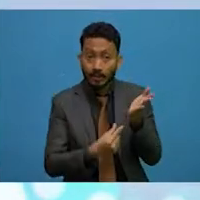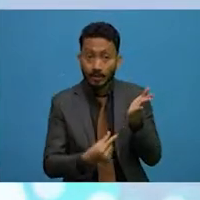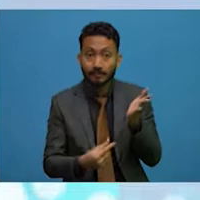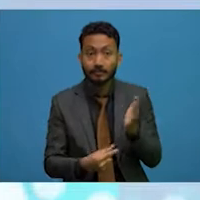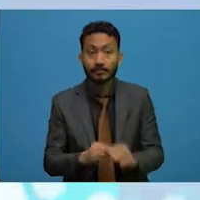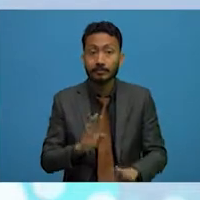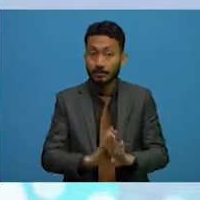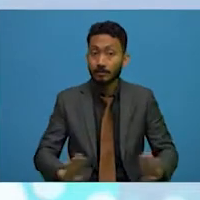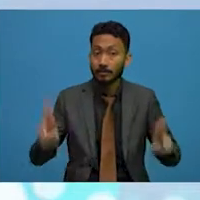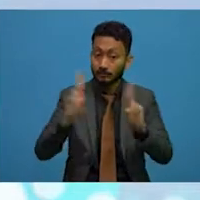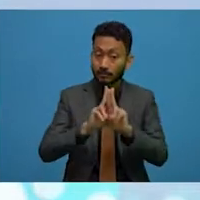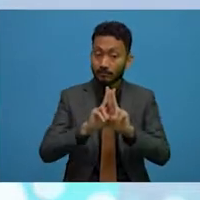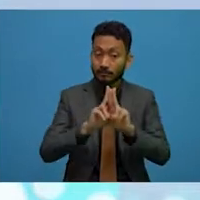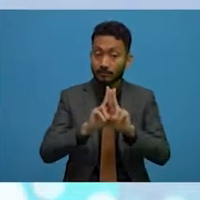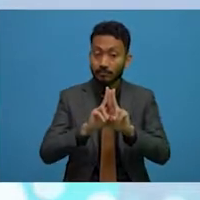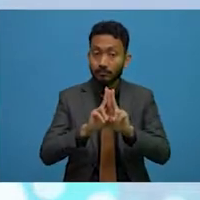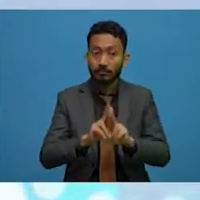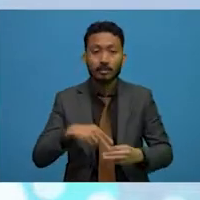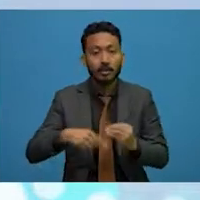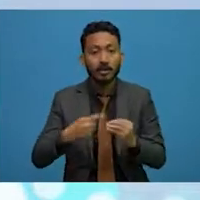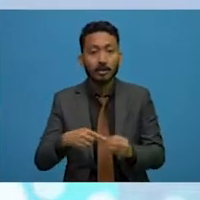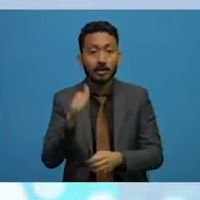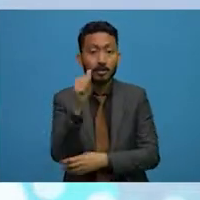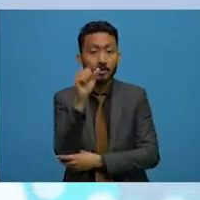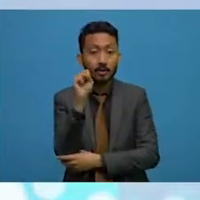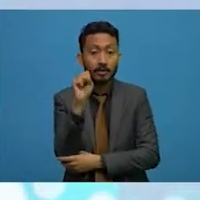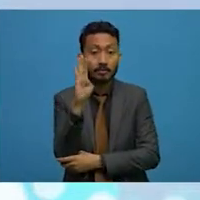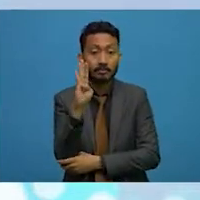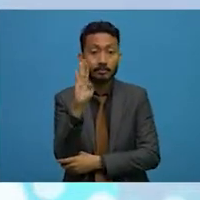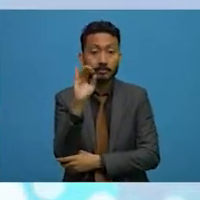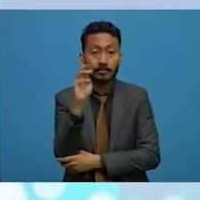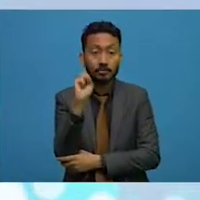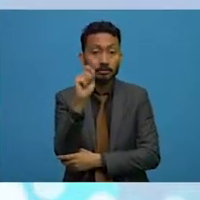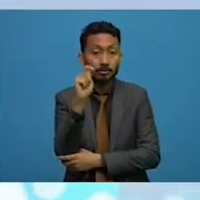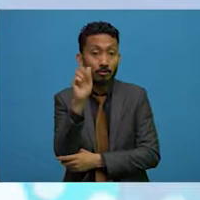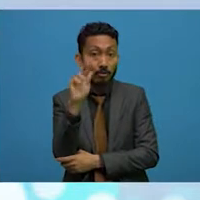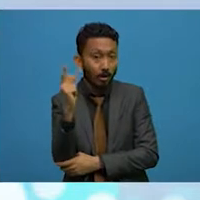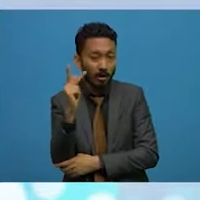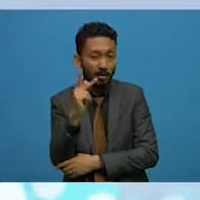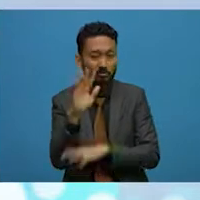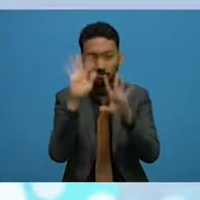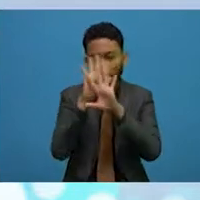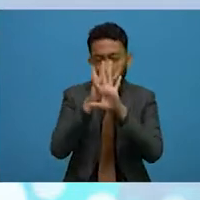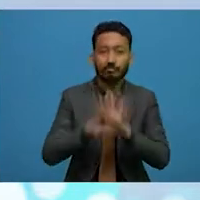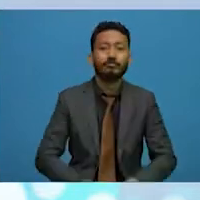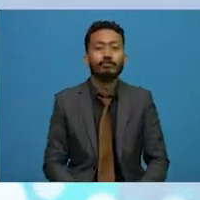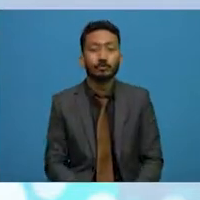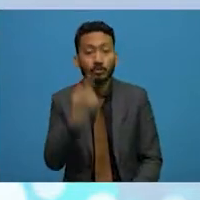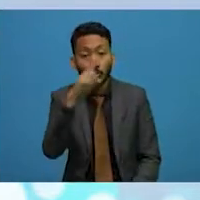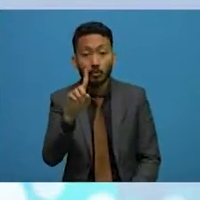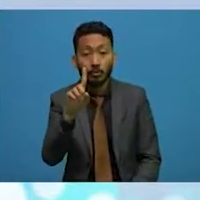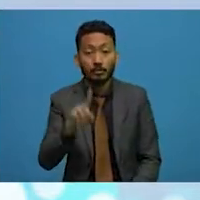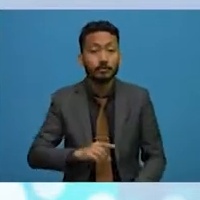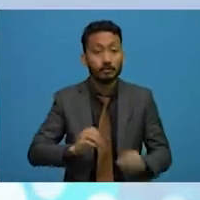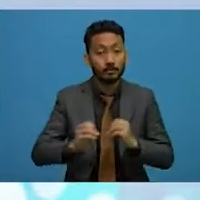yang melibatkan sesuatu yang abstrak atau konkret. Bagi memberi keterangan yang lebih jelas,